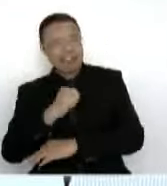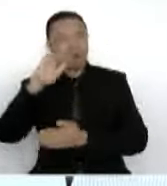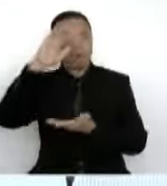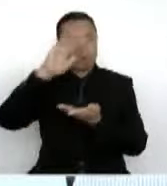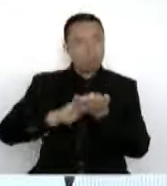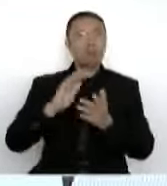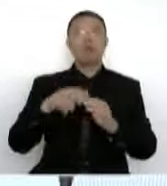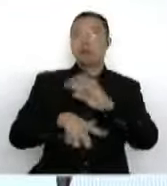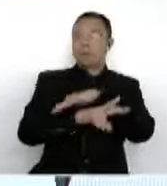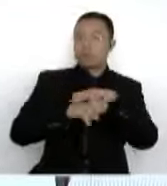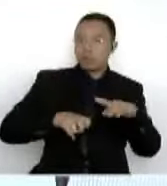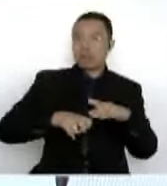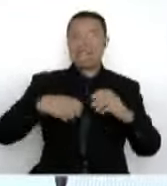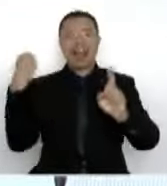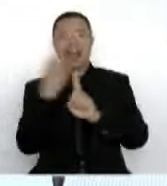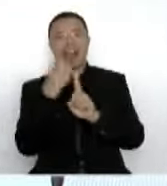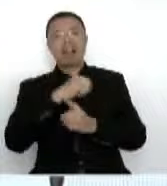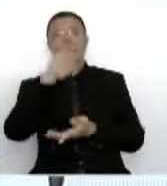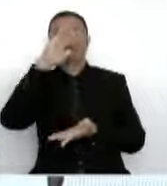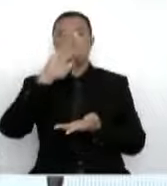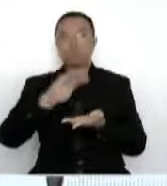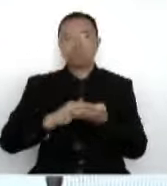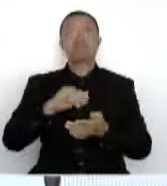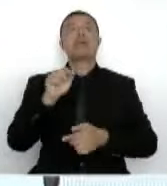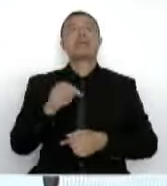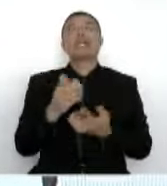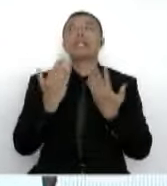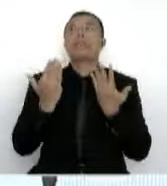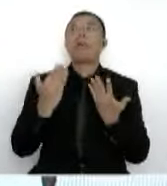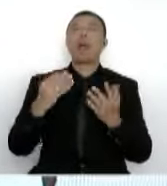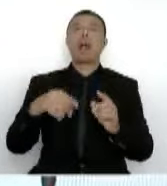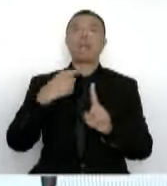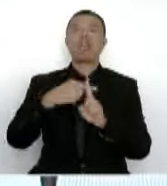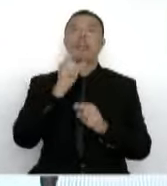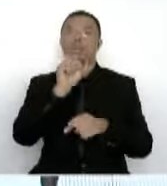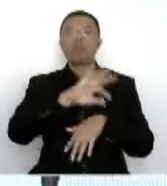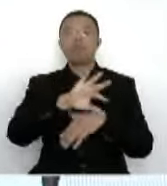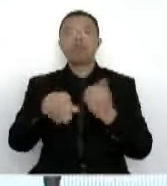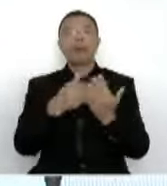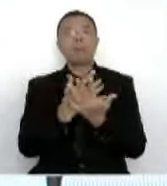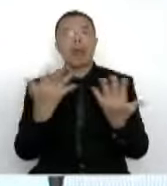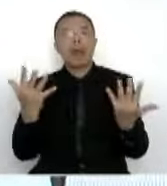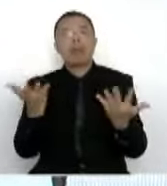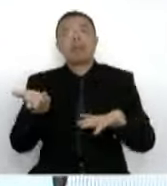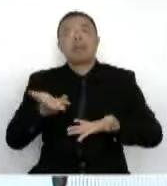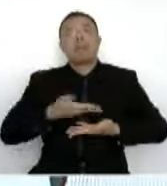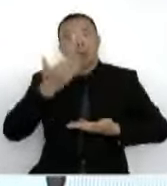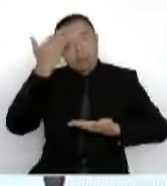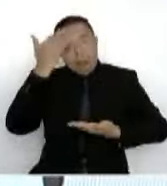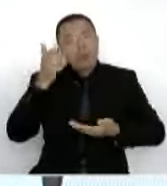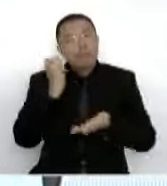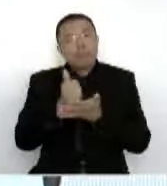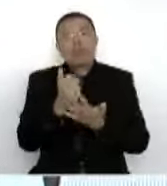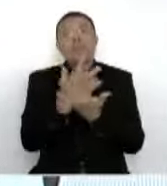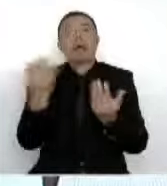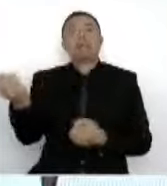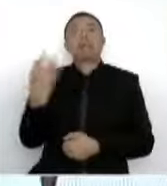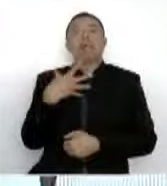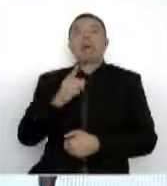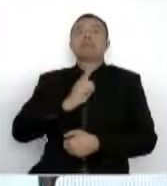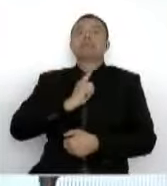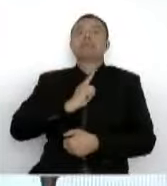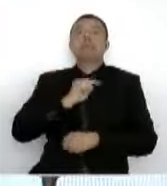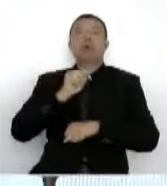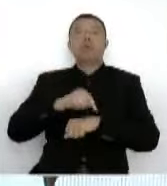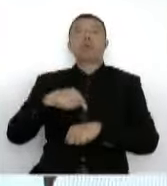pencurian dan mudah-mudahan ini menjadi hal yang positif bagi seluruh masyarakat karena ini betul-betul diminta oleh mereka